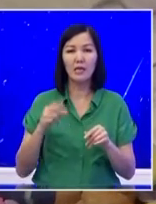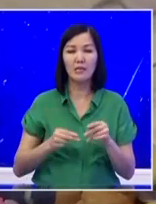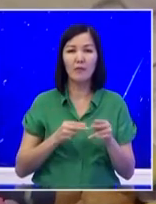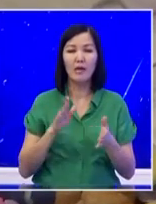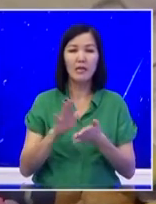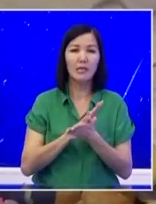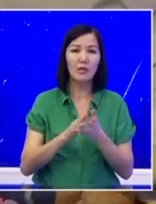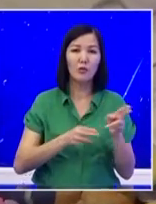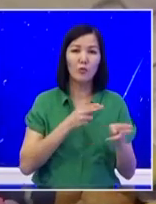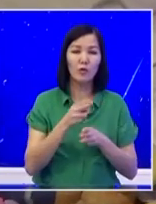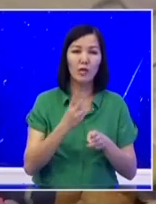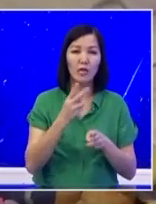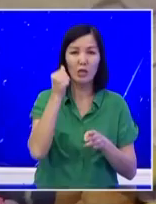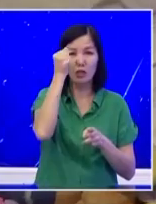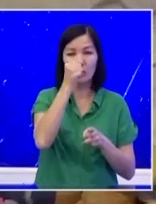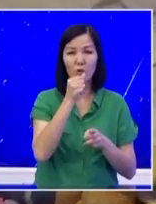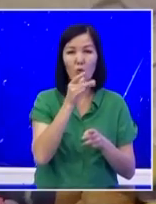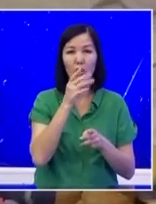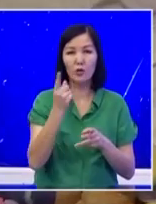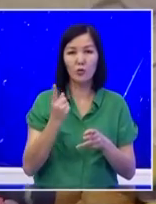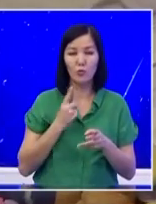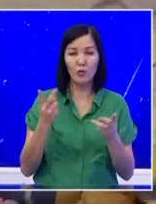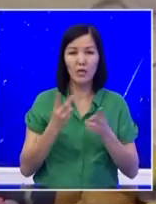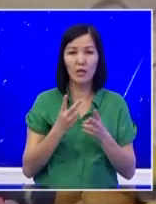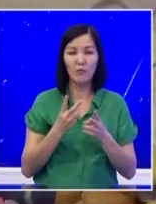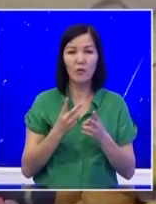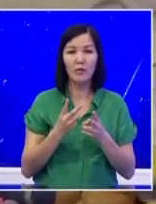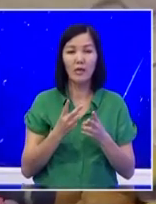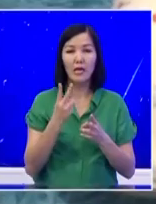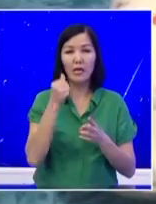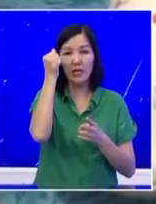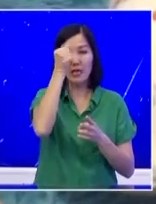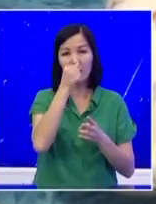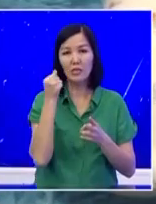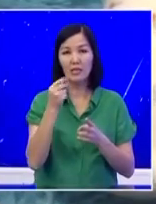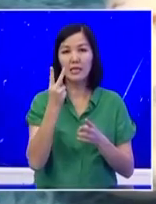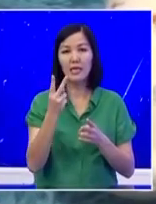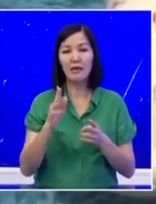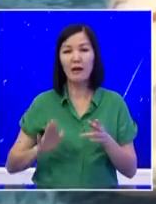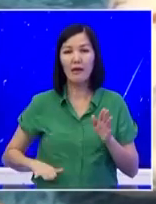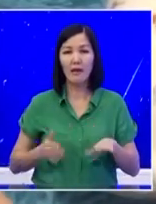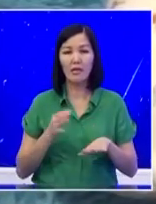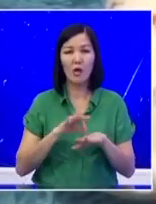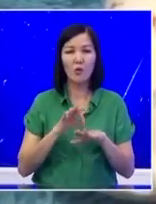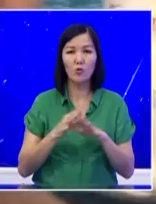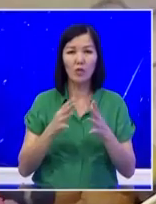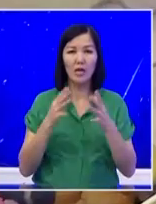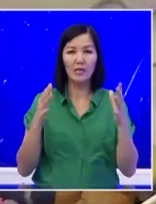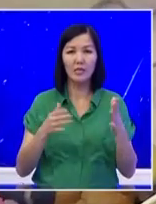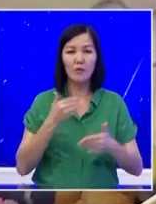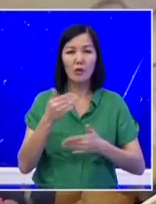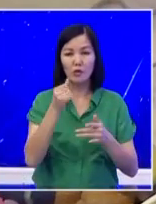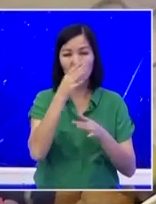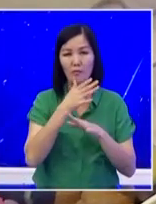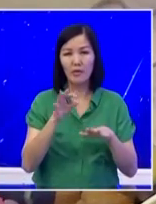жасату үшін 2 жылға жуық уақыт күту керек болды. Алайда 2 жылдың ішінде сәбиімнің екі аяғындағы ауру асқынып, жүре алмай қалама